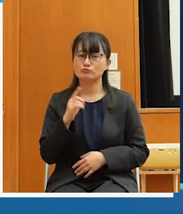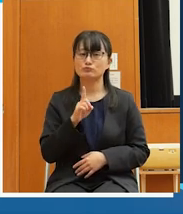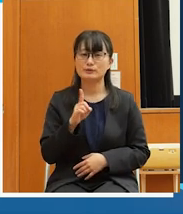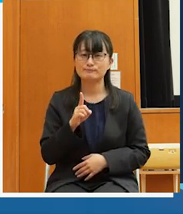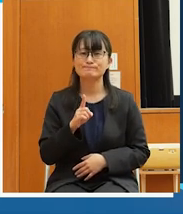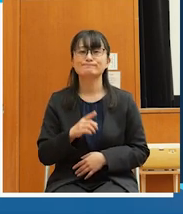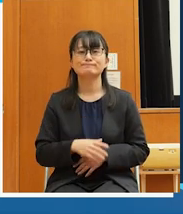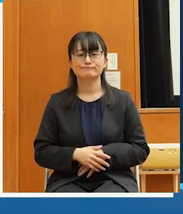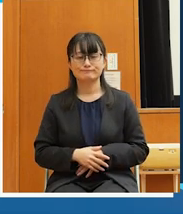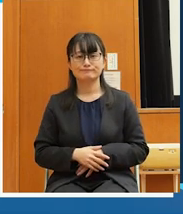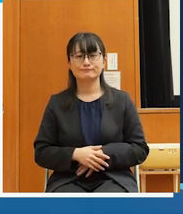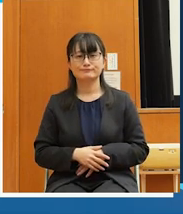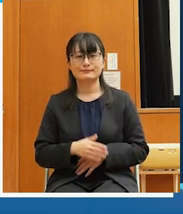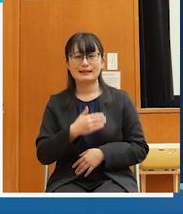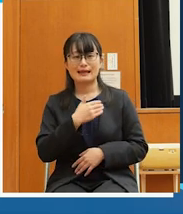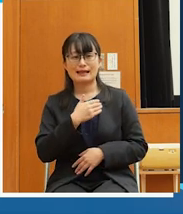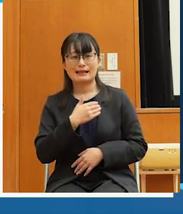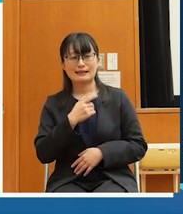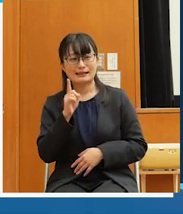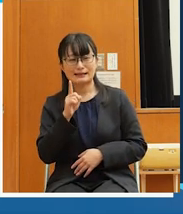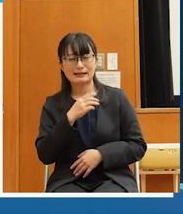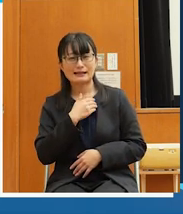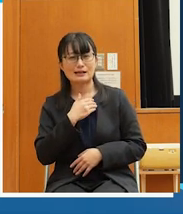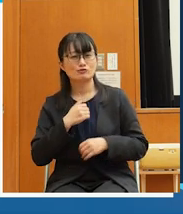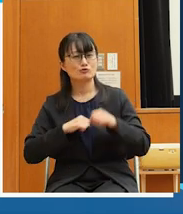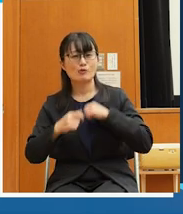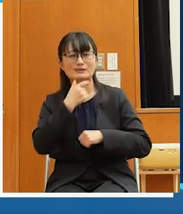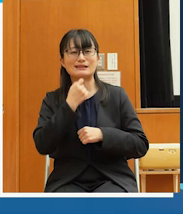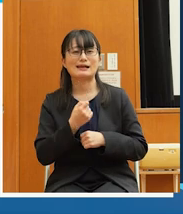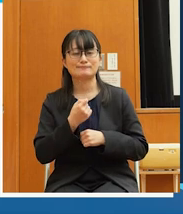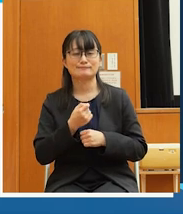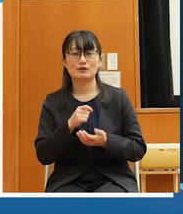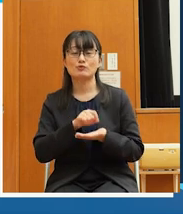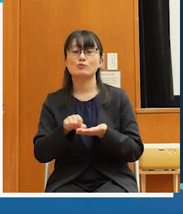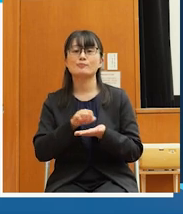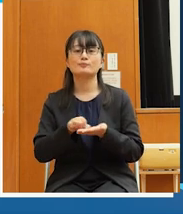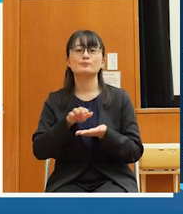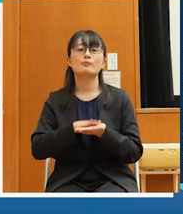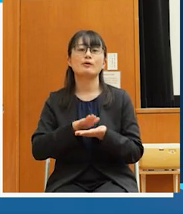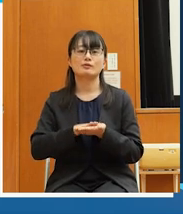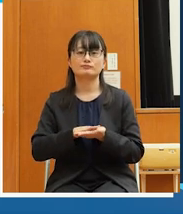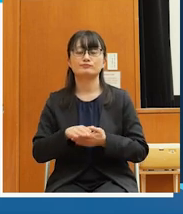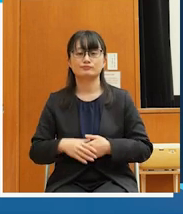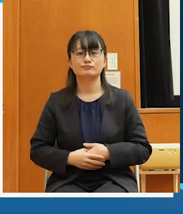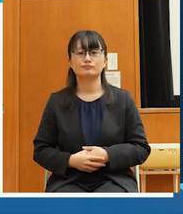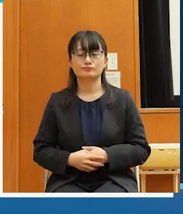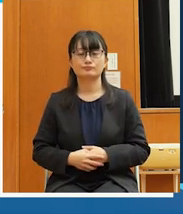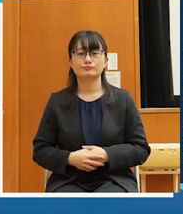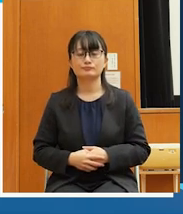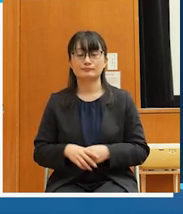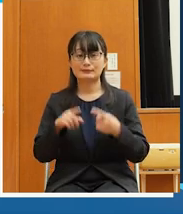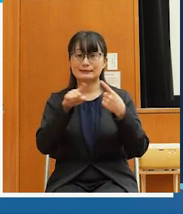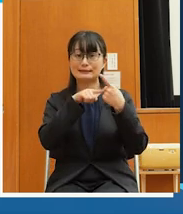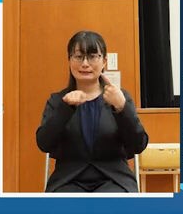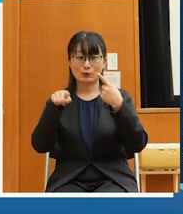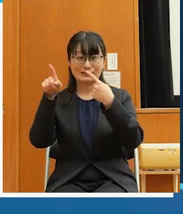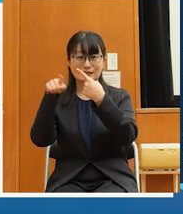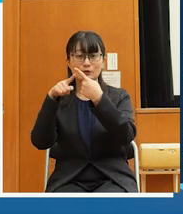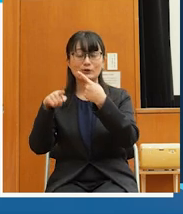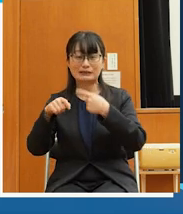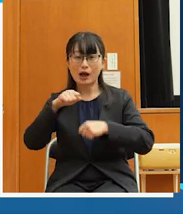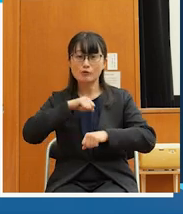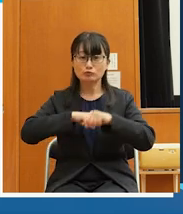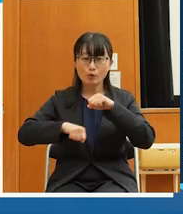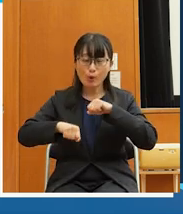そんなあの自分が動きたいのでっていうようなコメントもいいているんですねえま本当にその1人1人が動くっていうこと